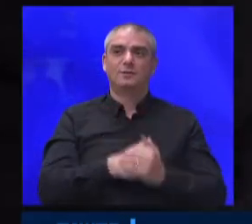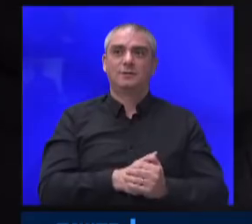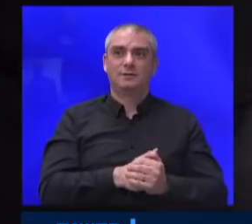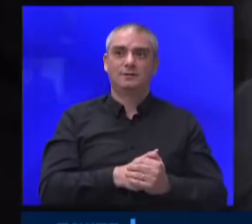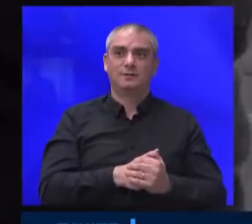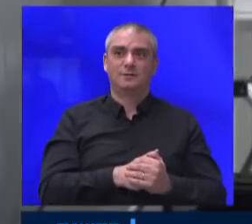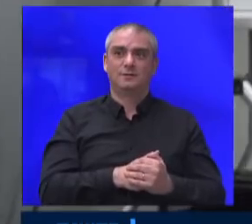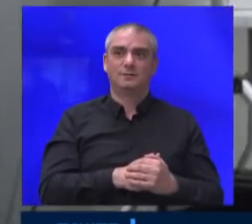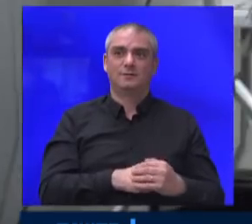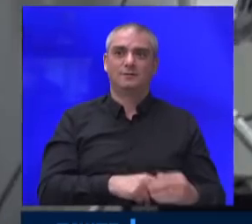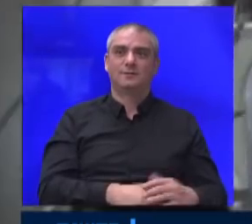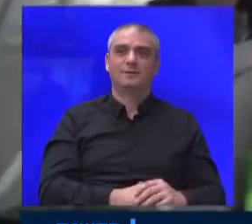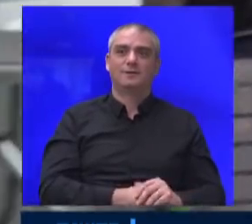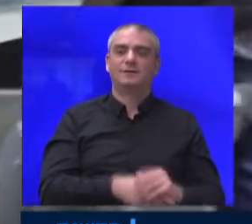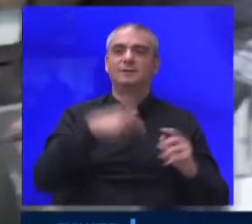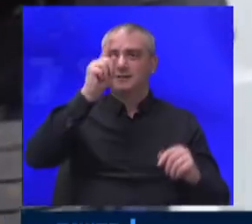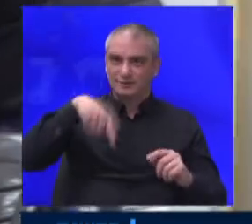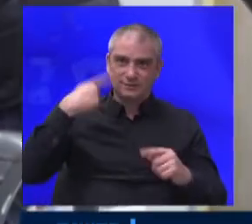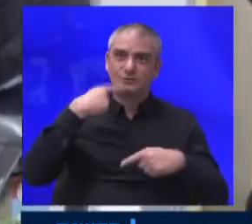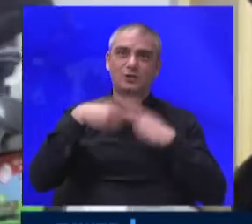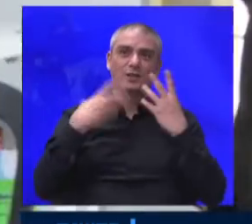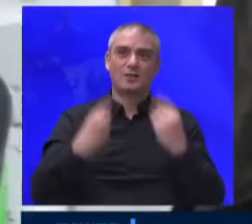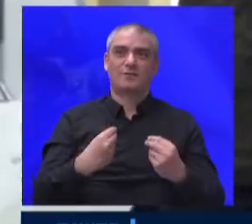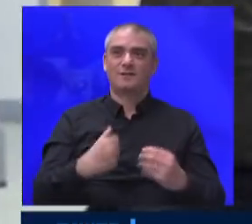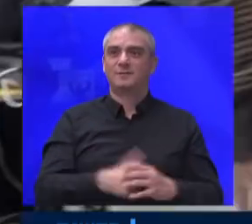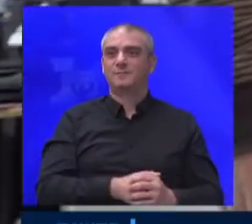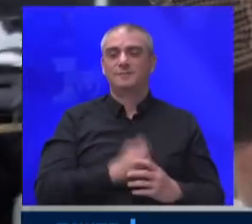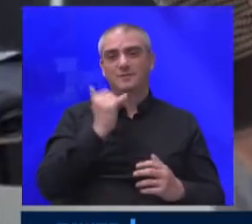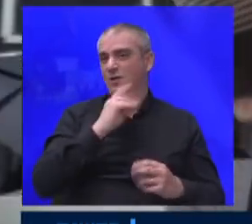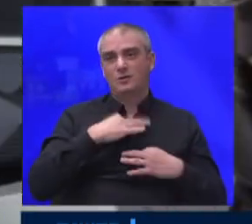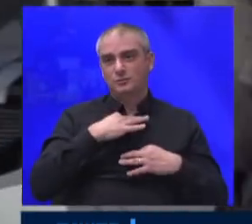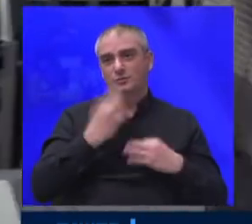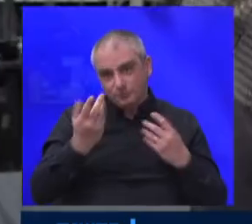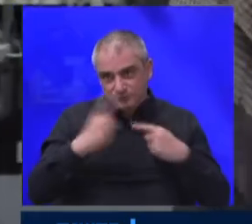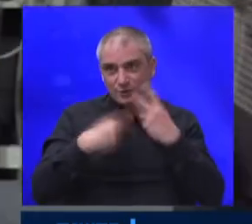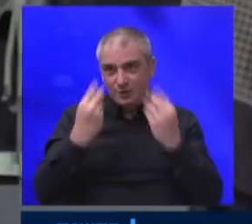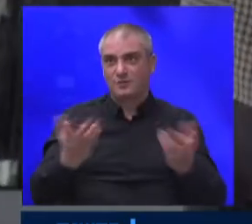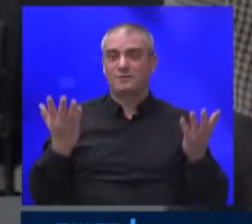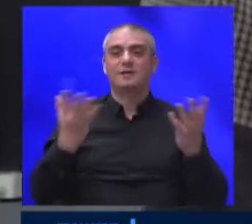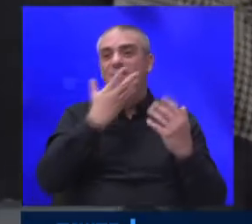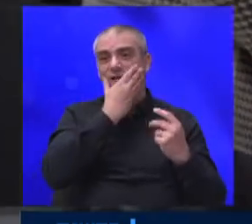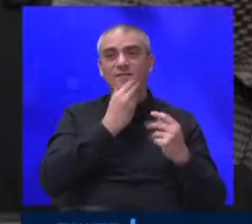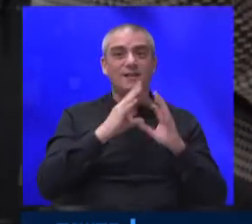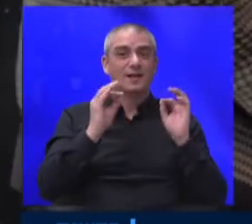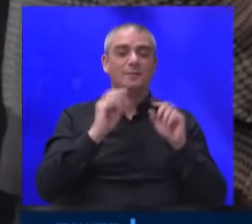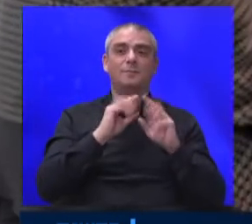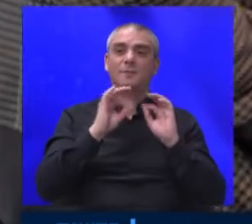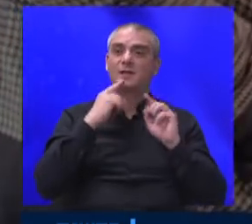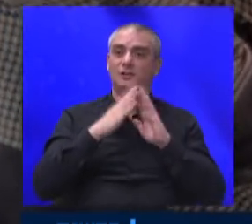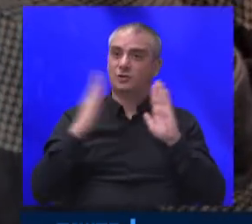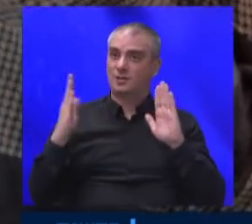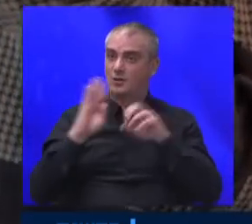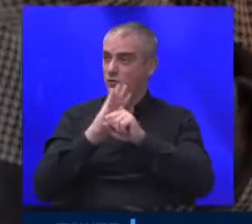הבא. בשנה טובה. שנה. אמנם לא שלנו, אבל שנה טובה. זה יפה, זה התחיל בתחילת השנה,